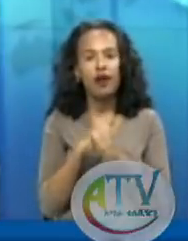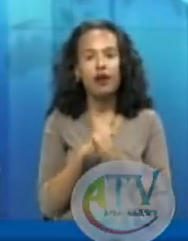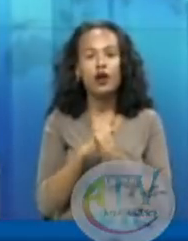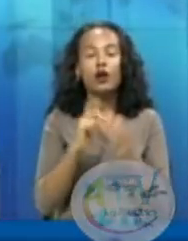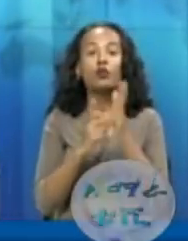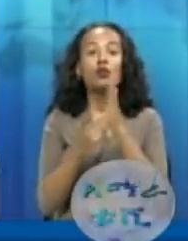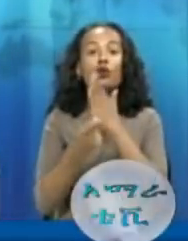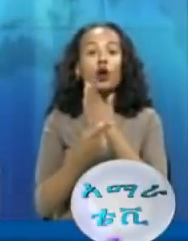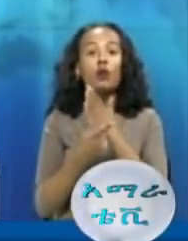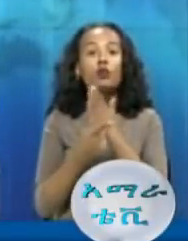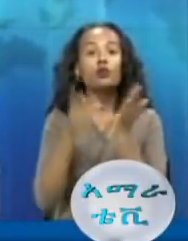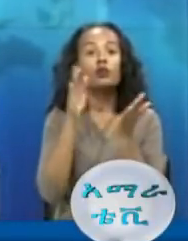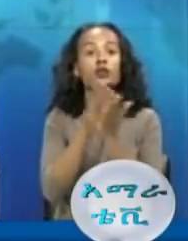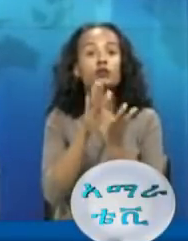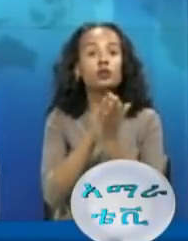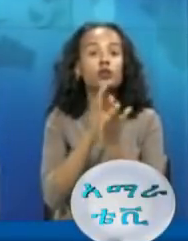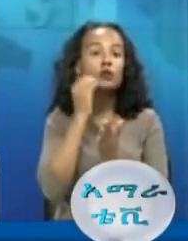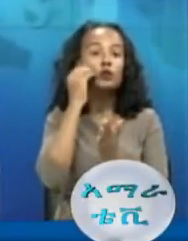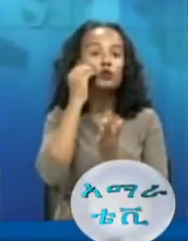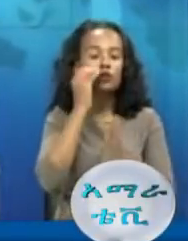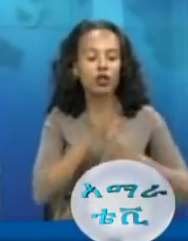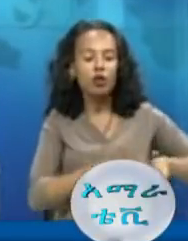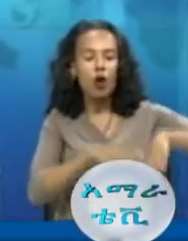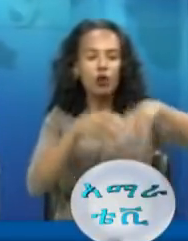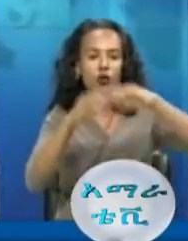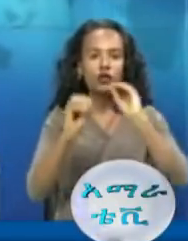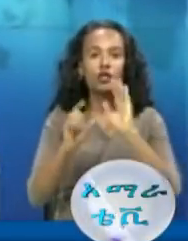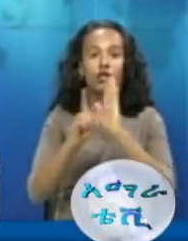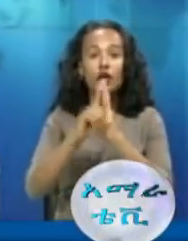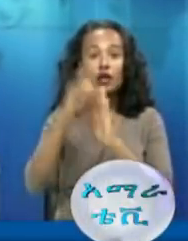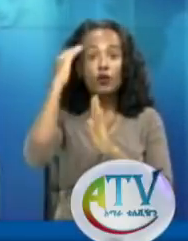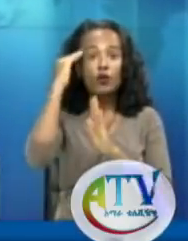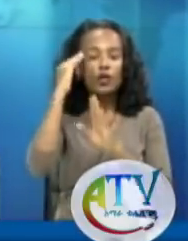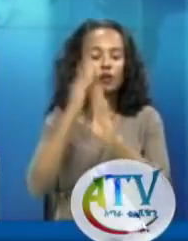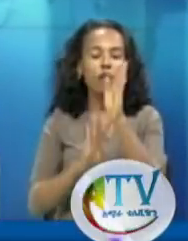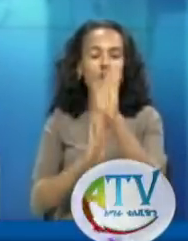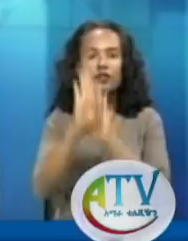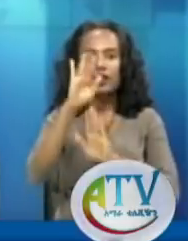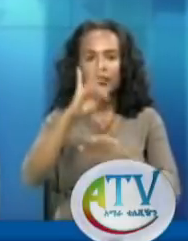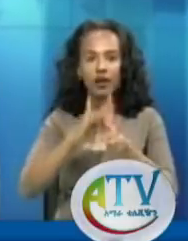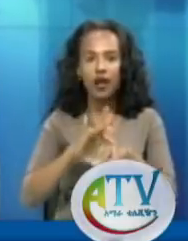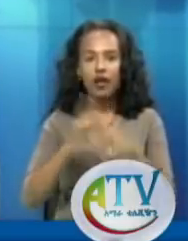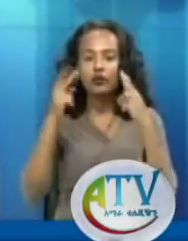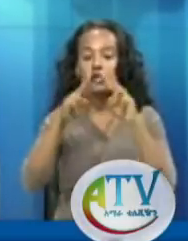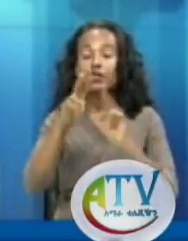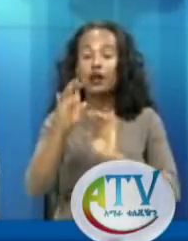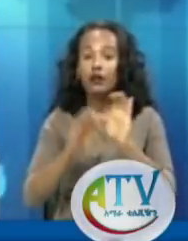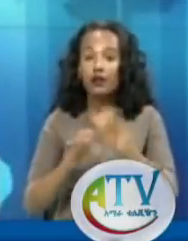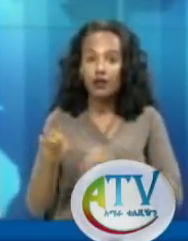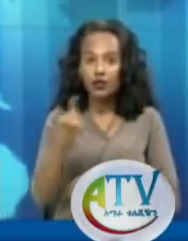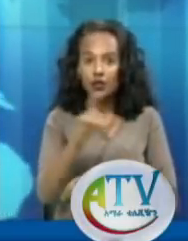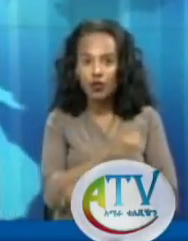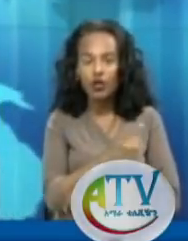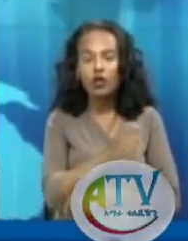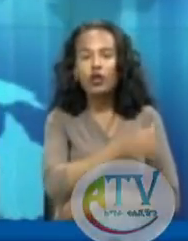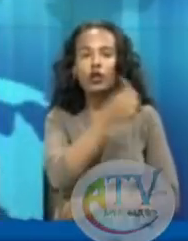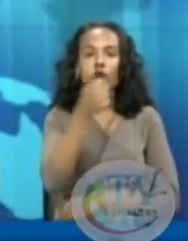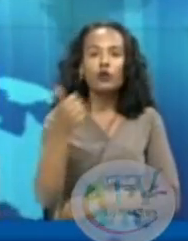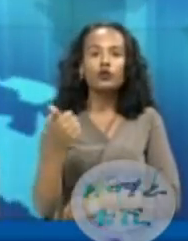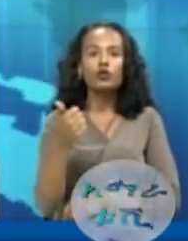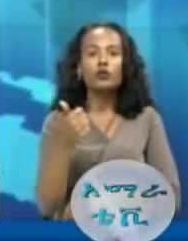ፕሮግራሙ በትምህርት ቤቶች የተማሪዎችን የህግ እውቀት በማሳደግ ላይ ትኩረት ያደረገ ሲሆን